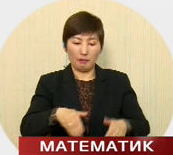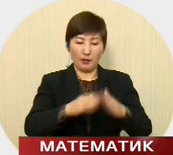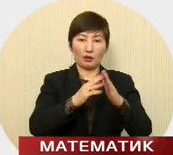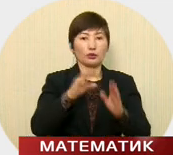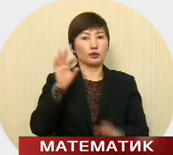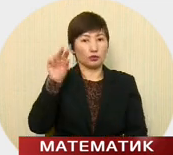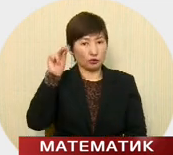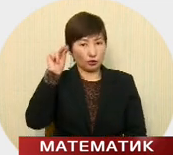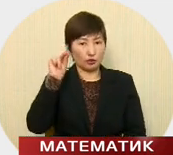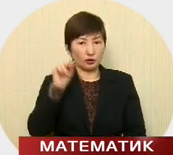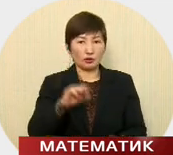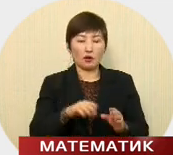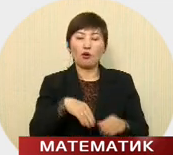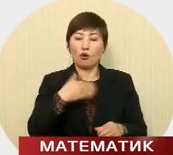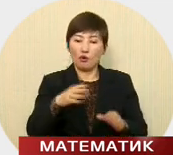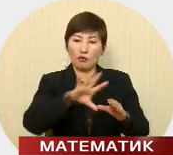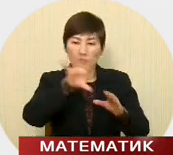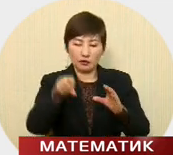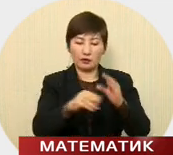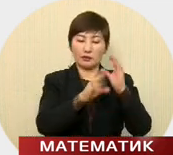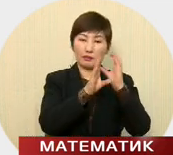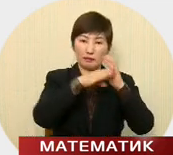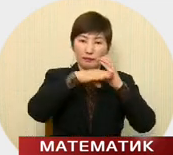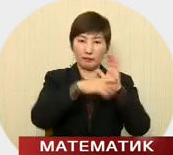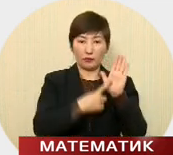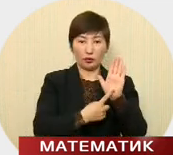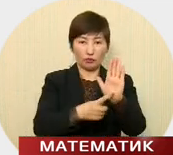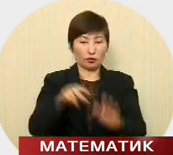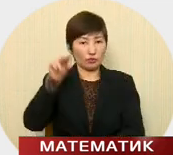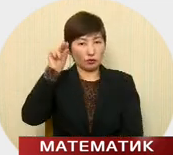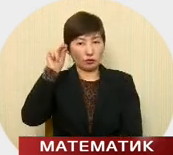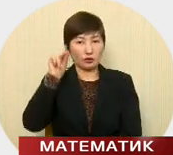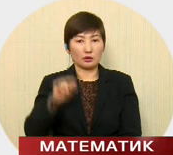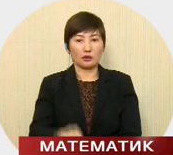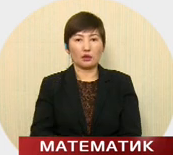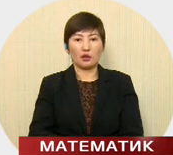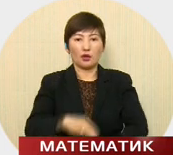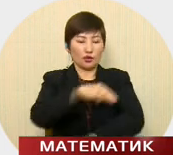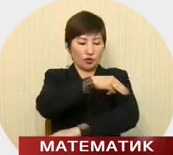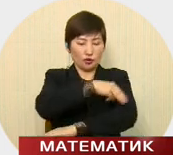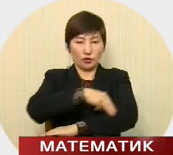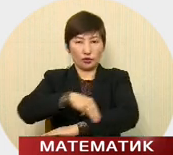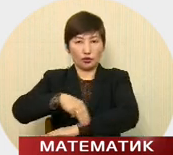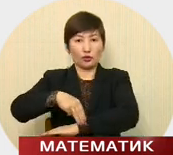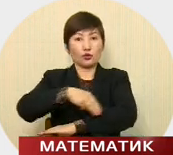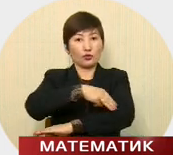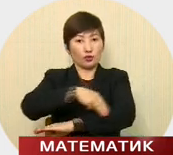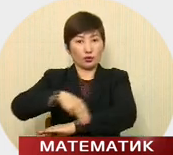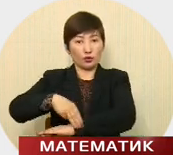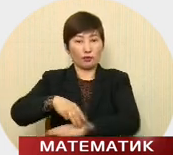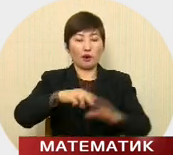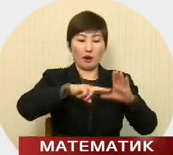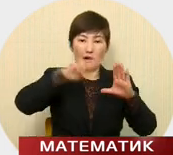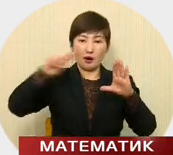өгөгдлийг дугуй хэлбэр дугуй диаграммаар дүрслэлсэн. За мөн өгөгдлийг шугаман графикаар дүрсэлж болдгийм байна гэдгийг сая бид